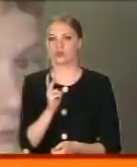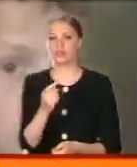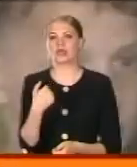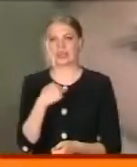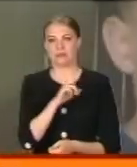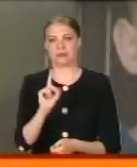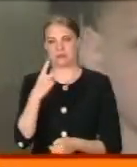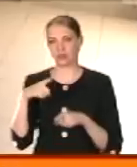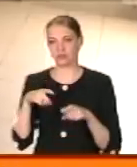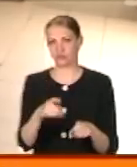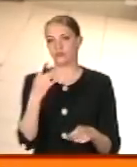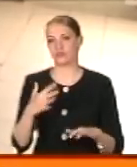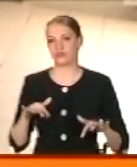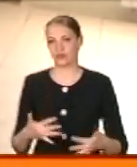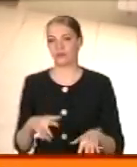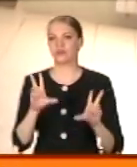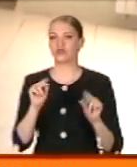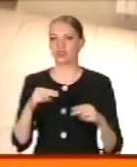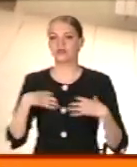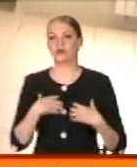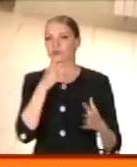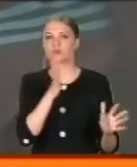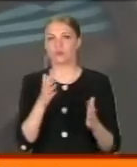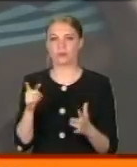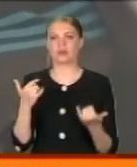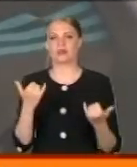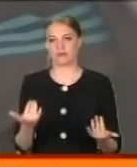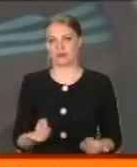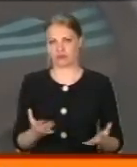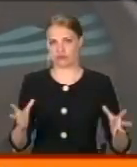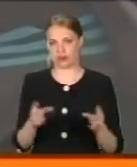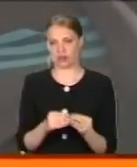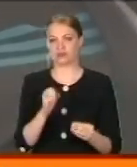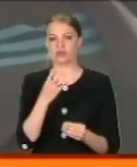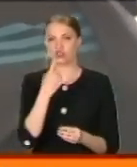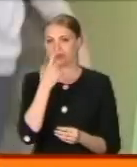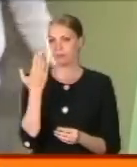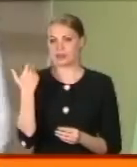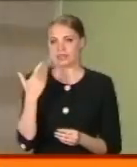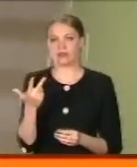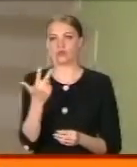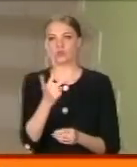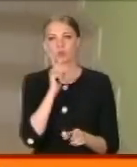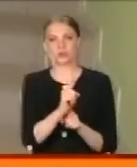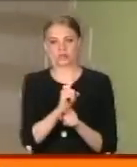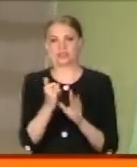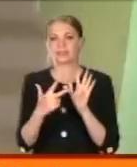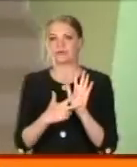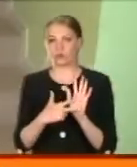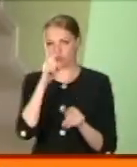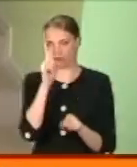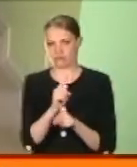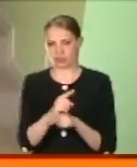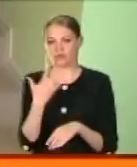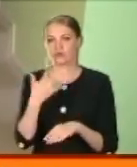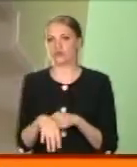перший прибіг, я просто втомився. Щасливі й сумні моменти вони відтепер переживають разом. А ще зовсім недавно 3 сестричок та 8 їхніх